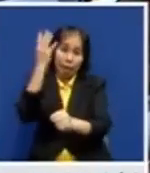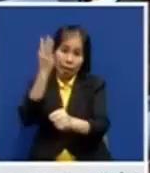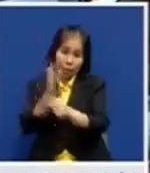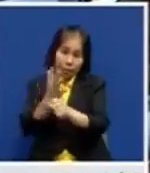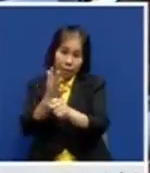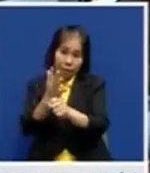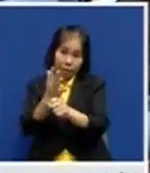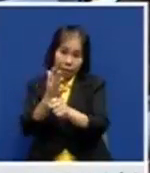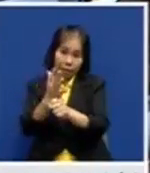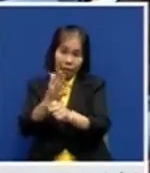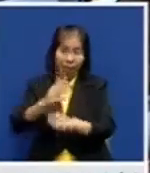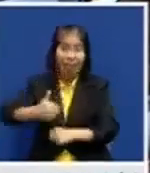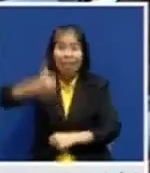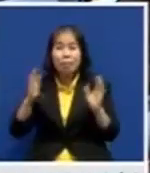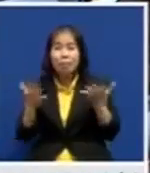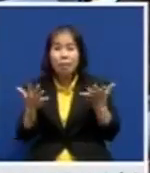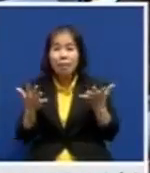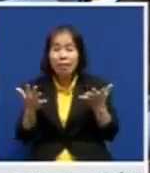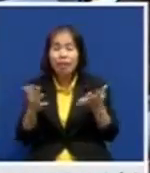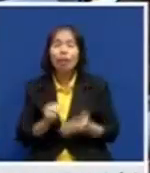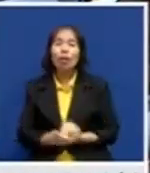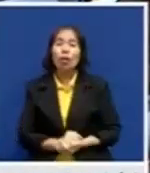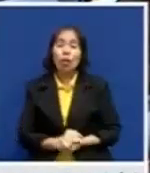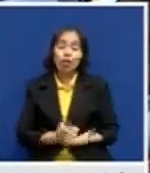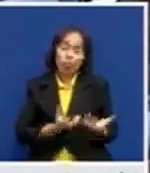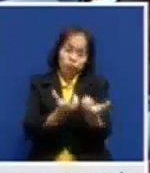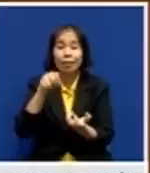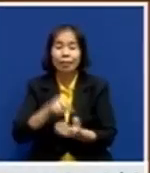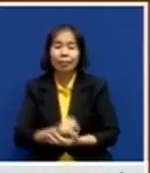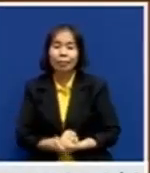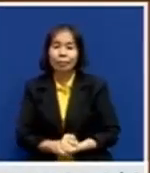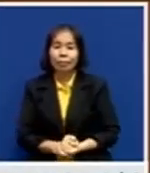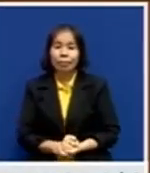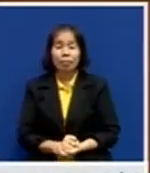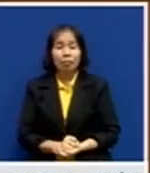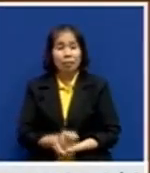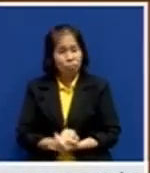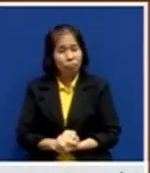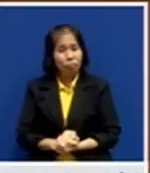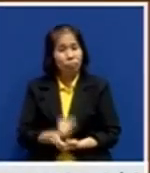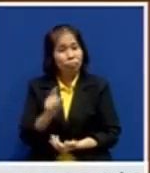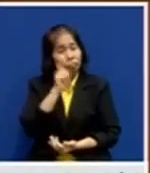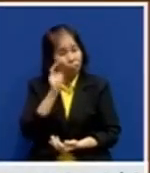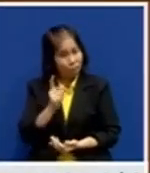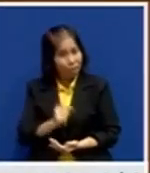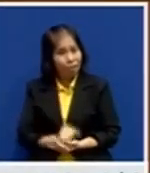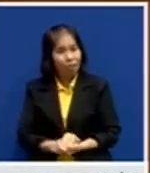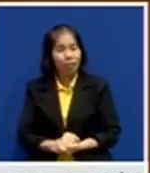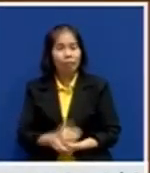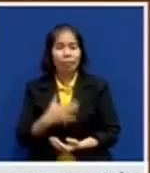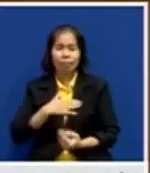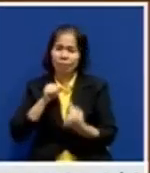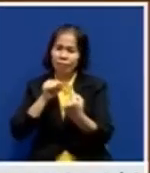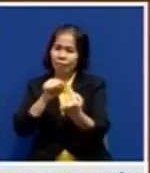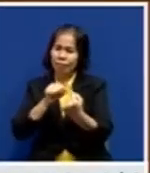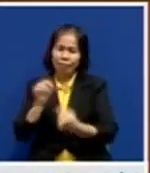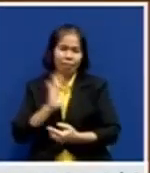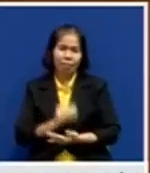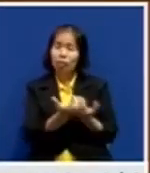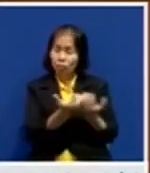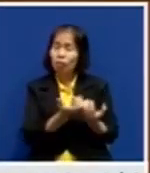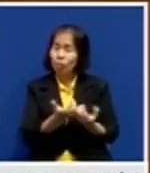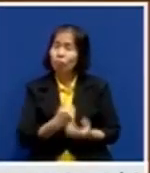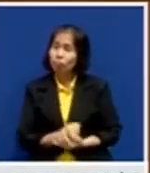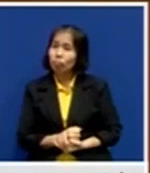ไม่มีอะไรดีเลยเละเทะจริงหรือเปล่า ผมไม่โต้เถียงท่านนะครับจะว่าเละเทะก็เละเทะ